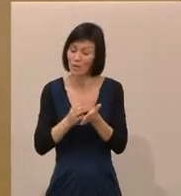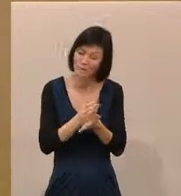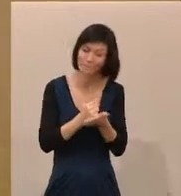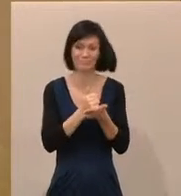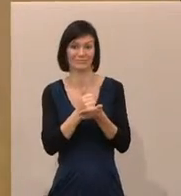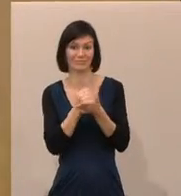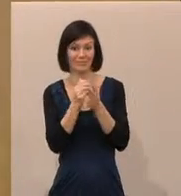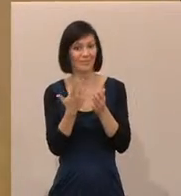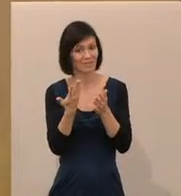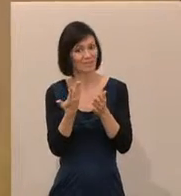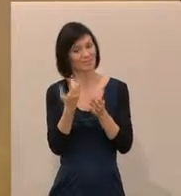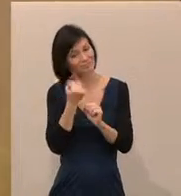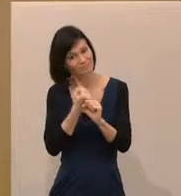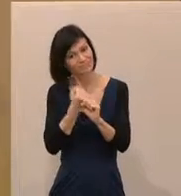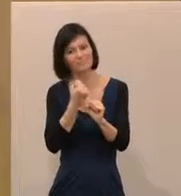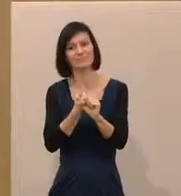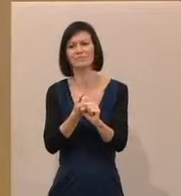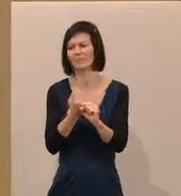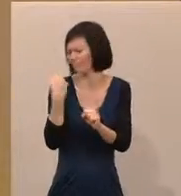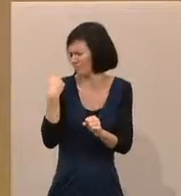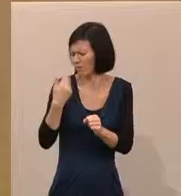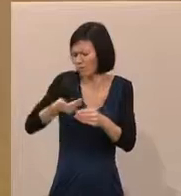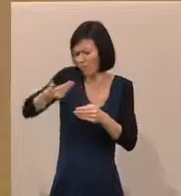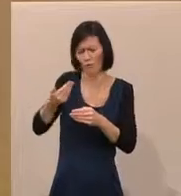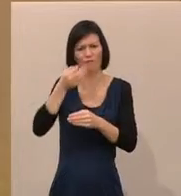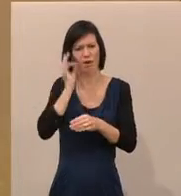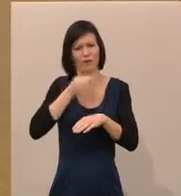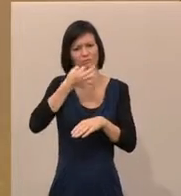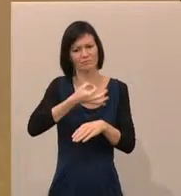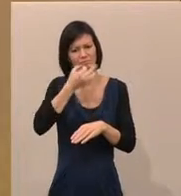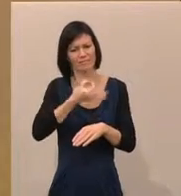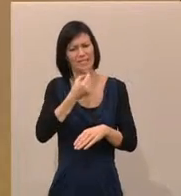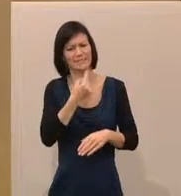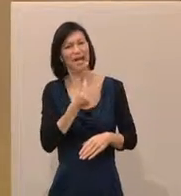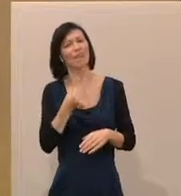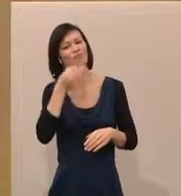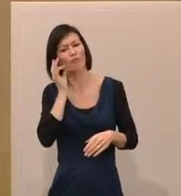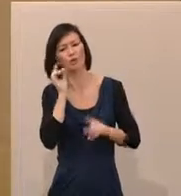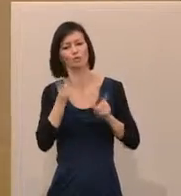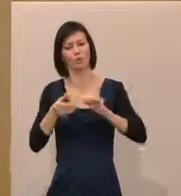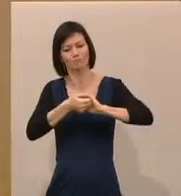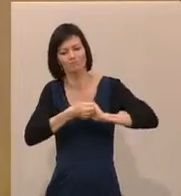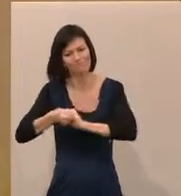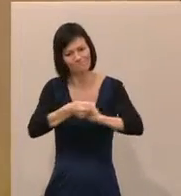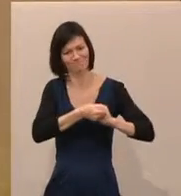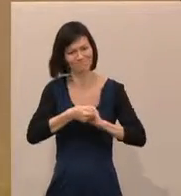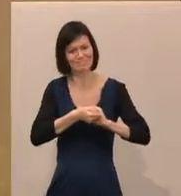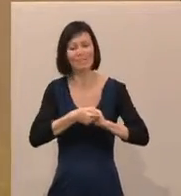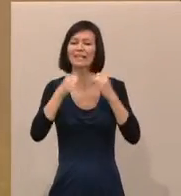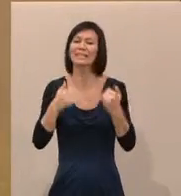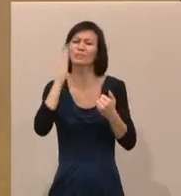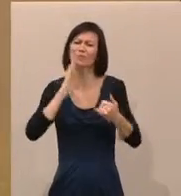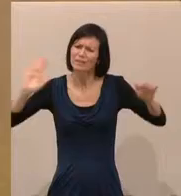mir schon beschworen hat, wir Frauen, wir wollen und sollen doch zusammenhalten, dann ist das jetzt ein Aufruf für